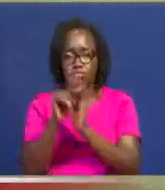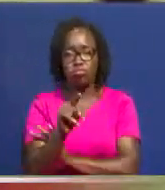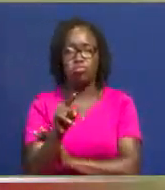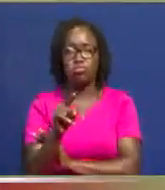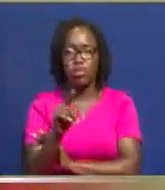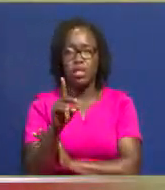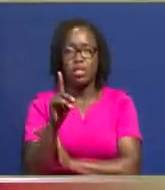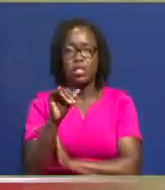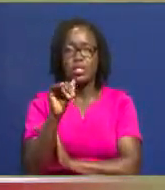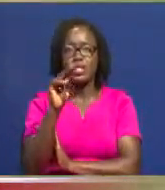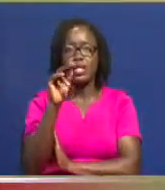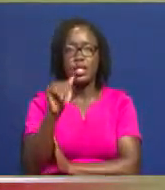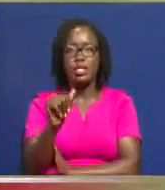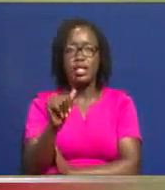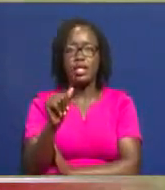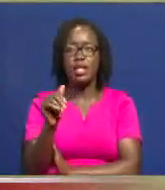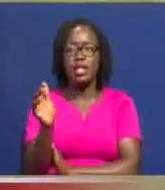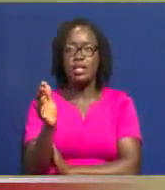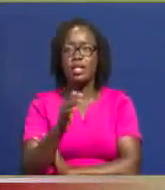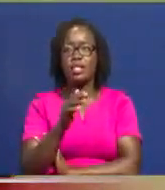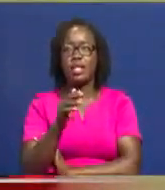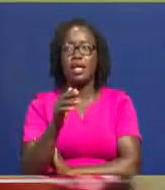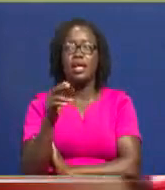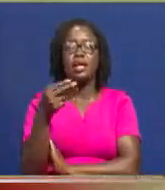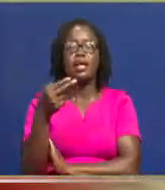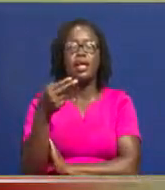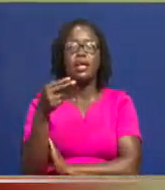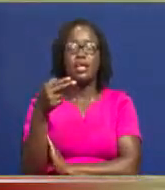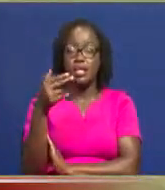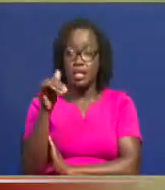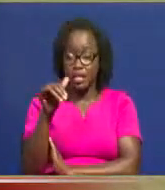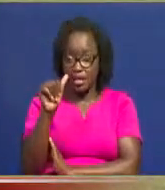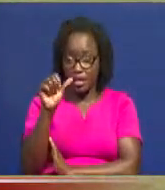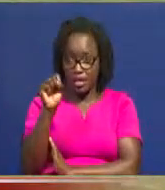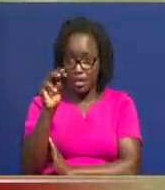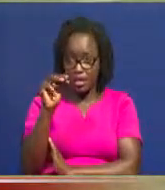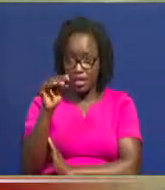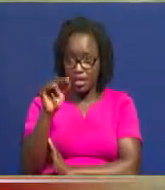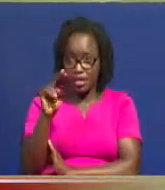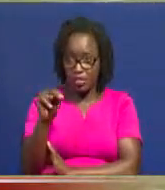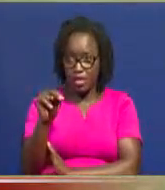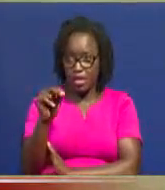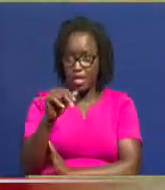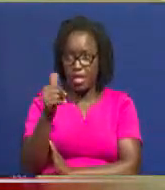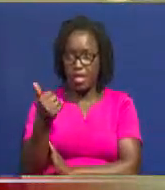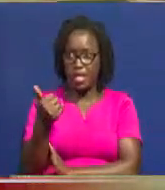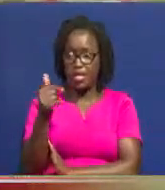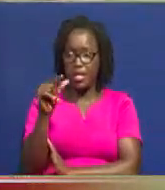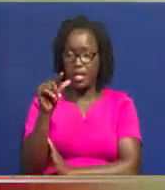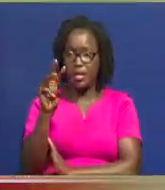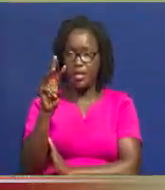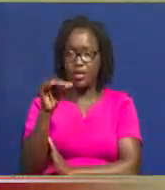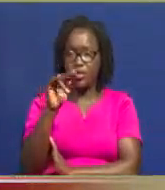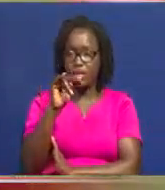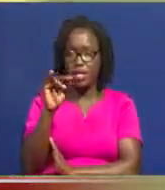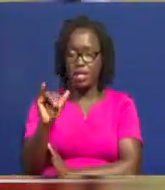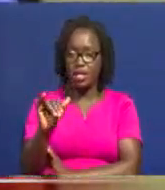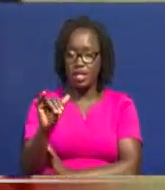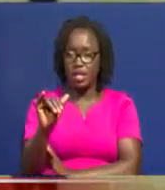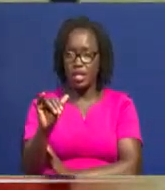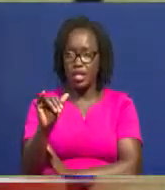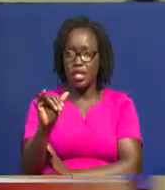huku Diana Washira, Yasmin Halid, Lucy Kwekwe, Masinjeri, Winnie Gatendwa and Lucy